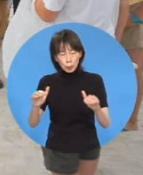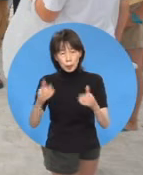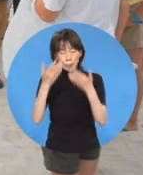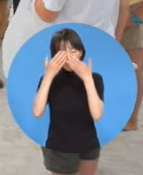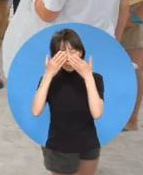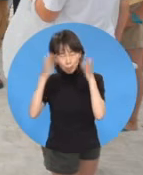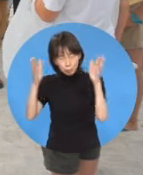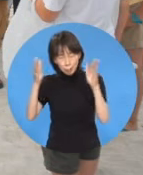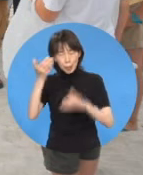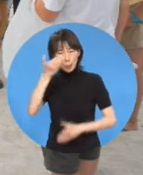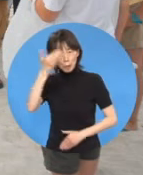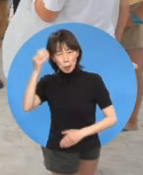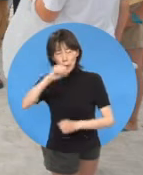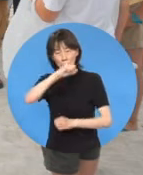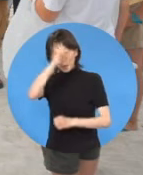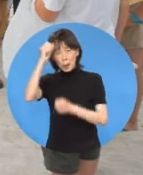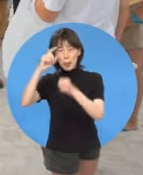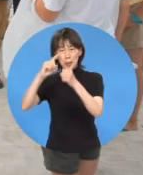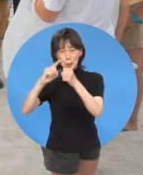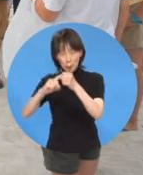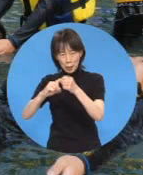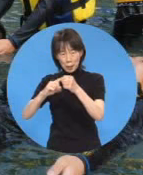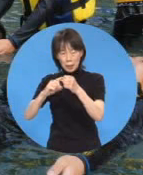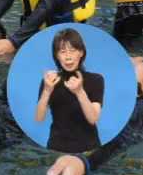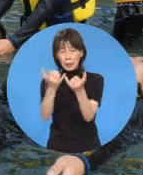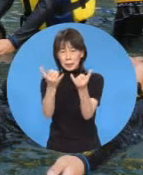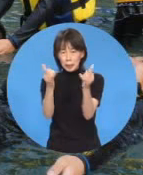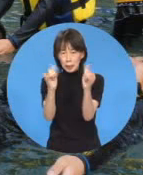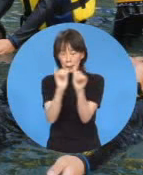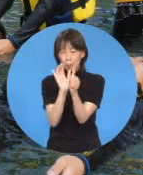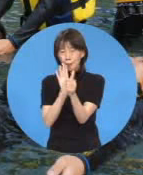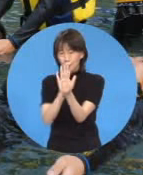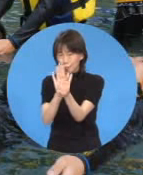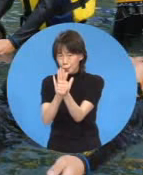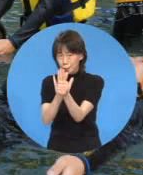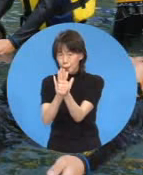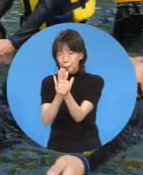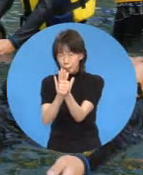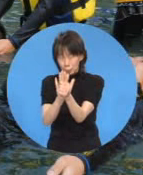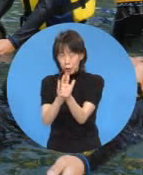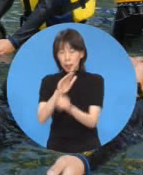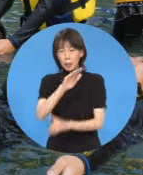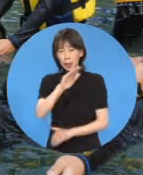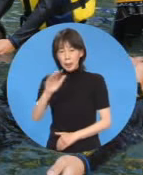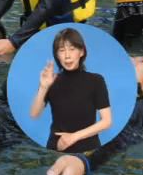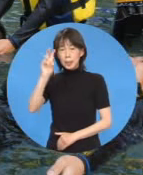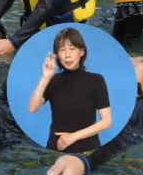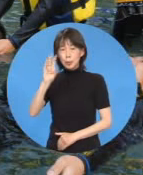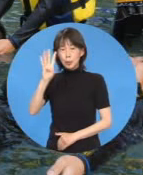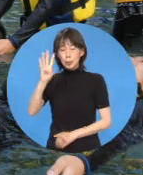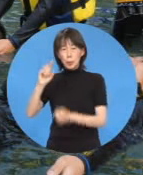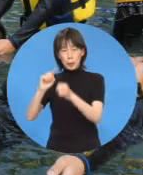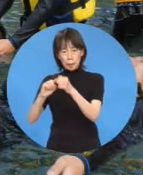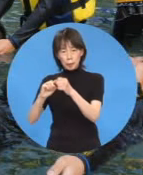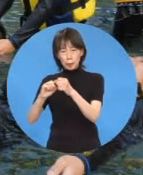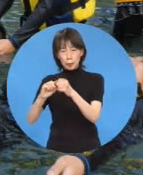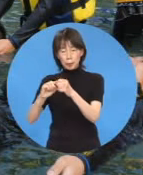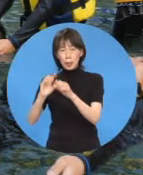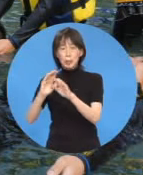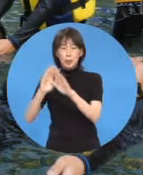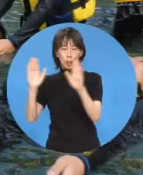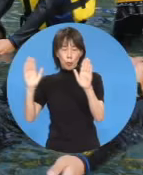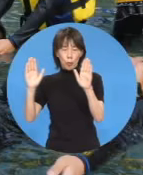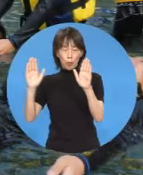が広い視野を持って夢に向かっていけるように社会全体で支援していこうと平成24年に区が